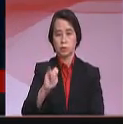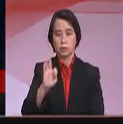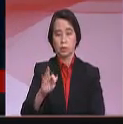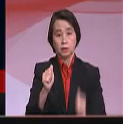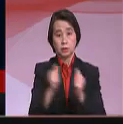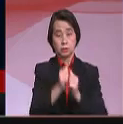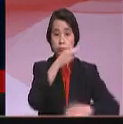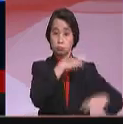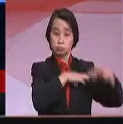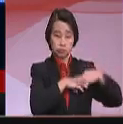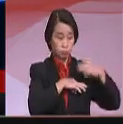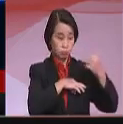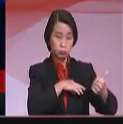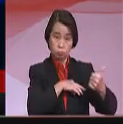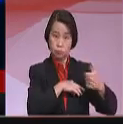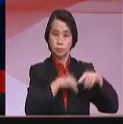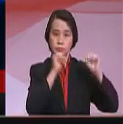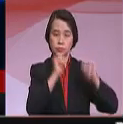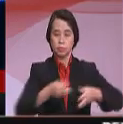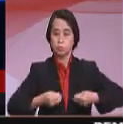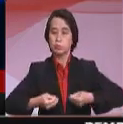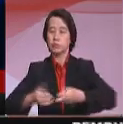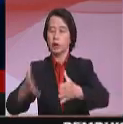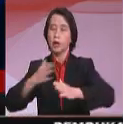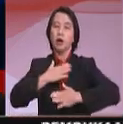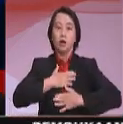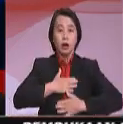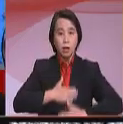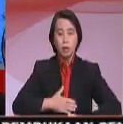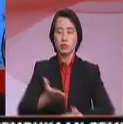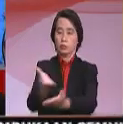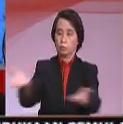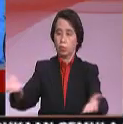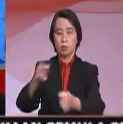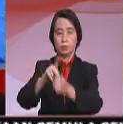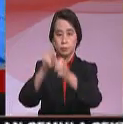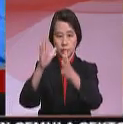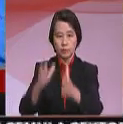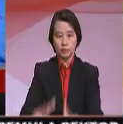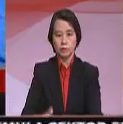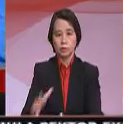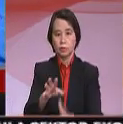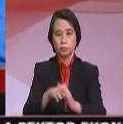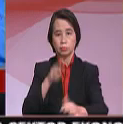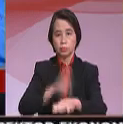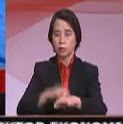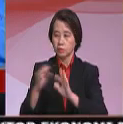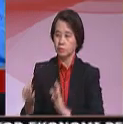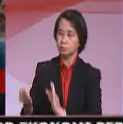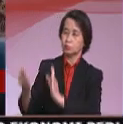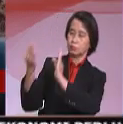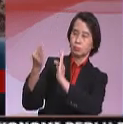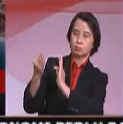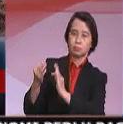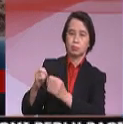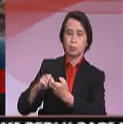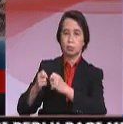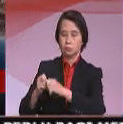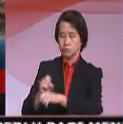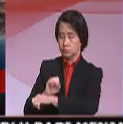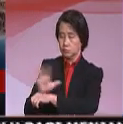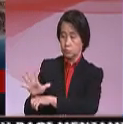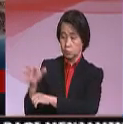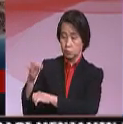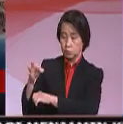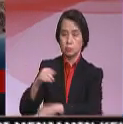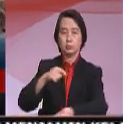dengan keuntungan yang dicapai, ia memberi kelegaan kepada peserta lebih-lebih lagi ketika berdepan krisis COVID-19.